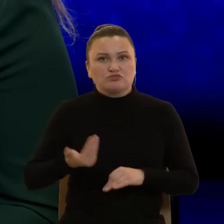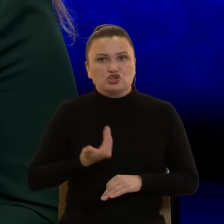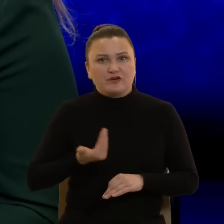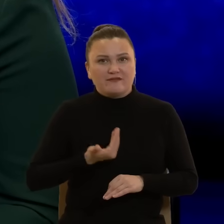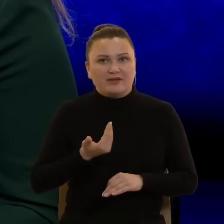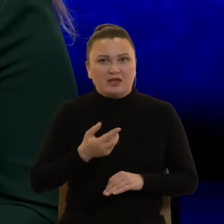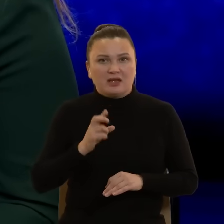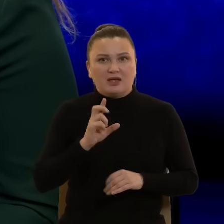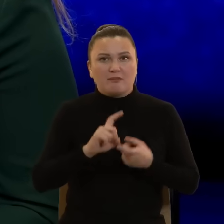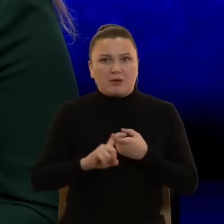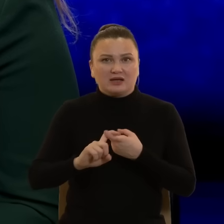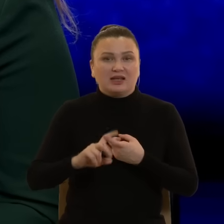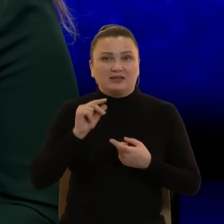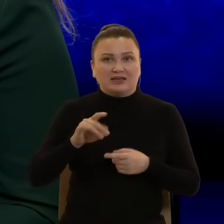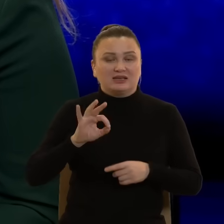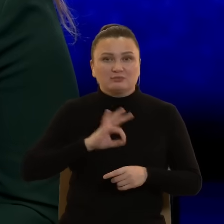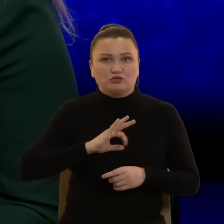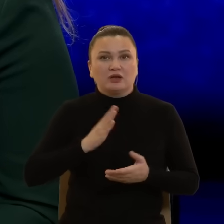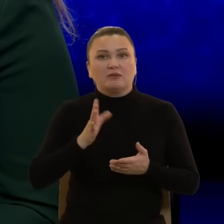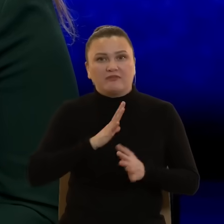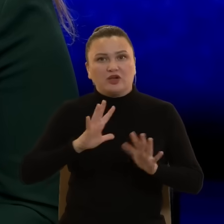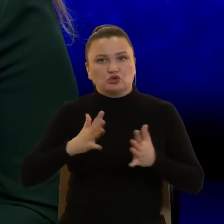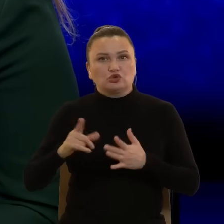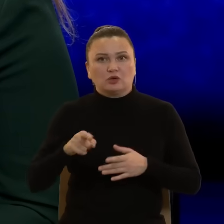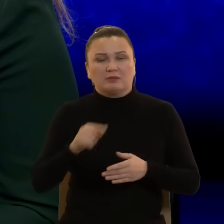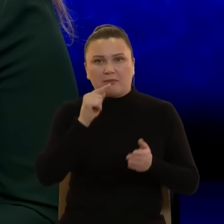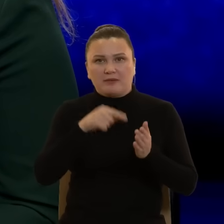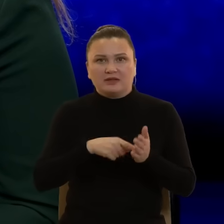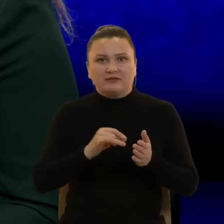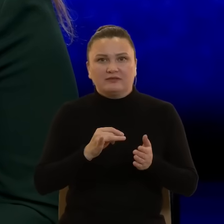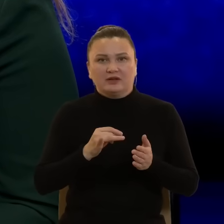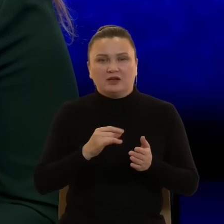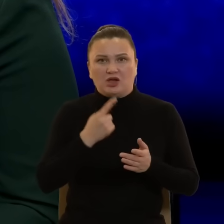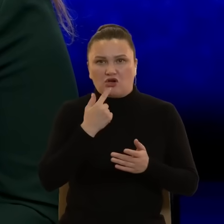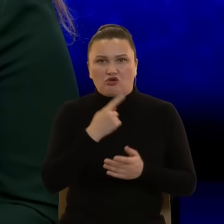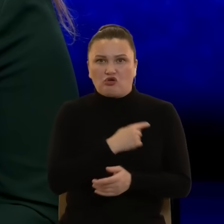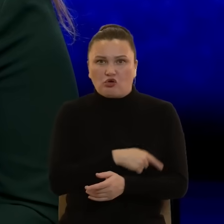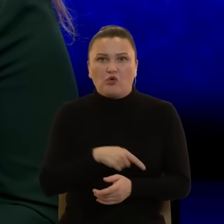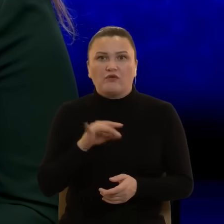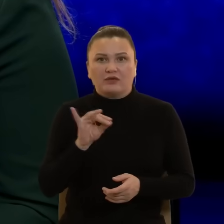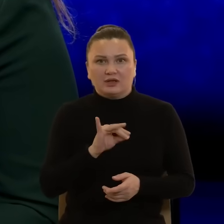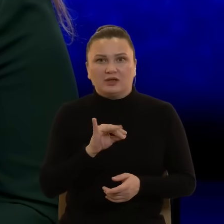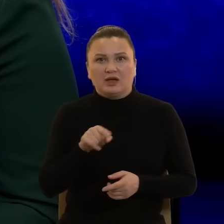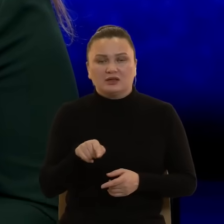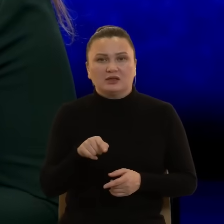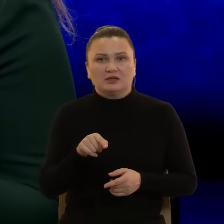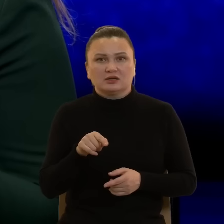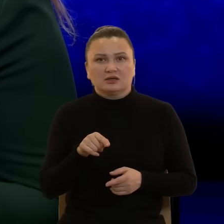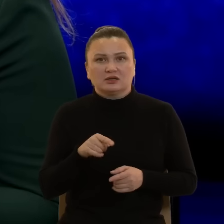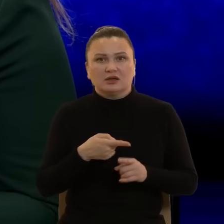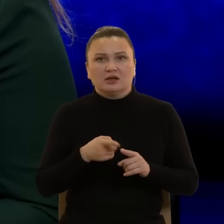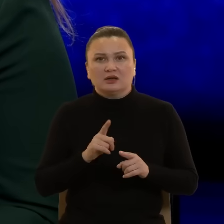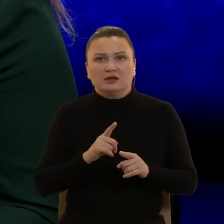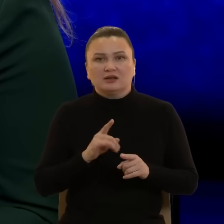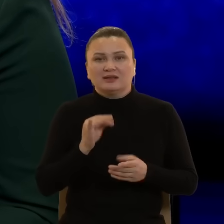то при их использовании описаны случаи и их попадания в системный кровоток. И они, то есть,